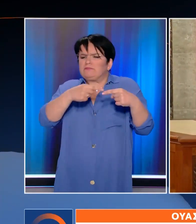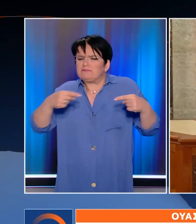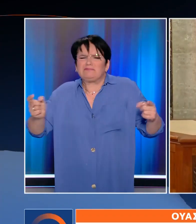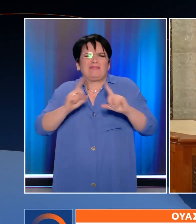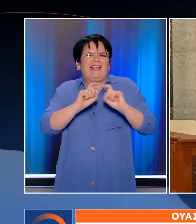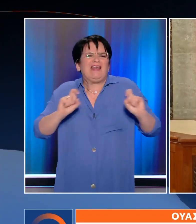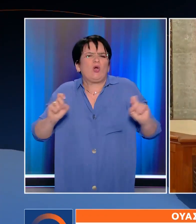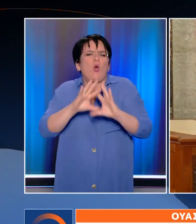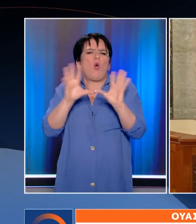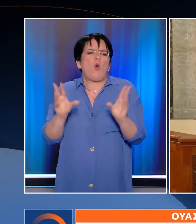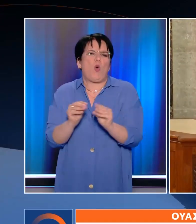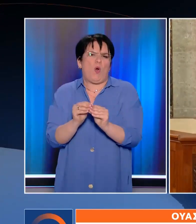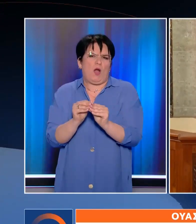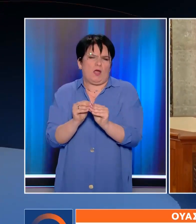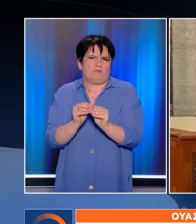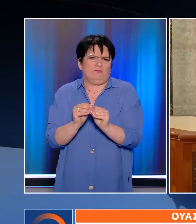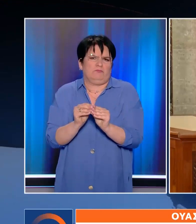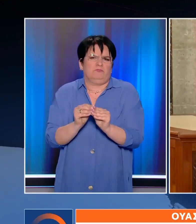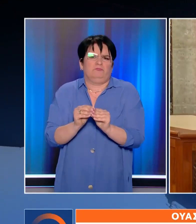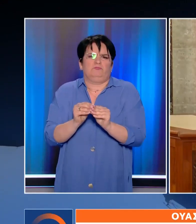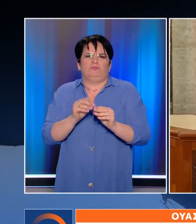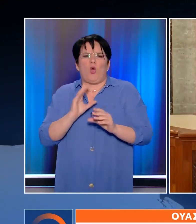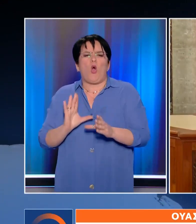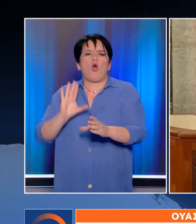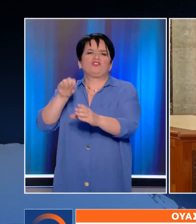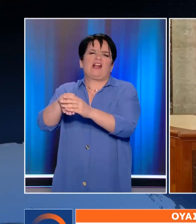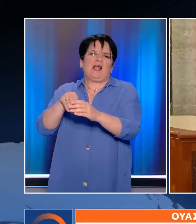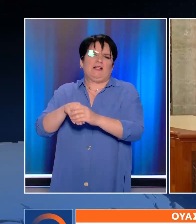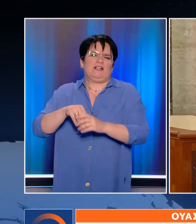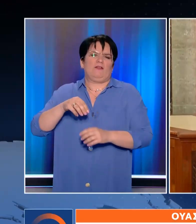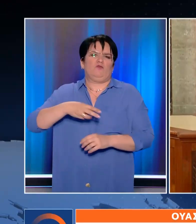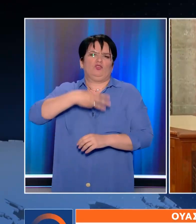σε όλους τους παίκτες της Ανατολικής Μεσογείου.